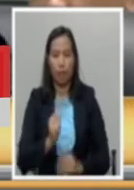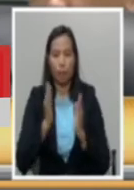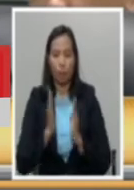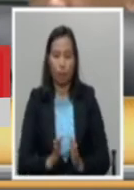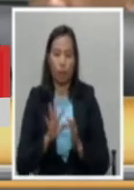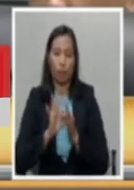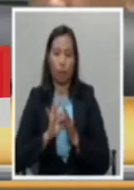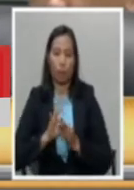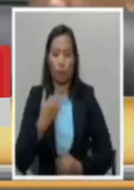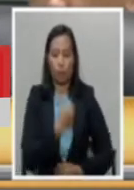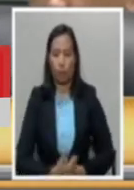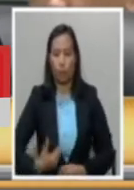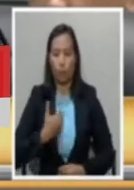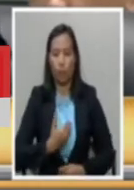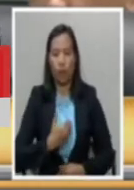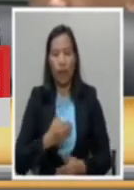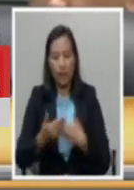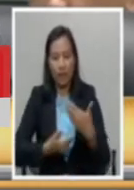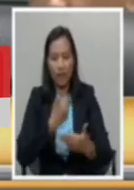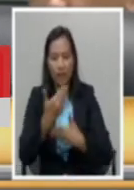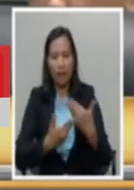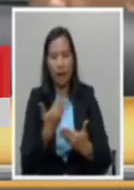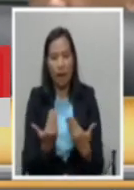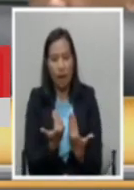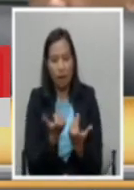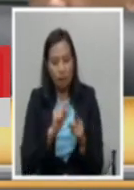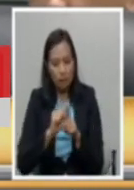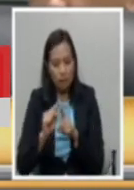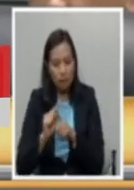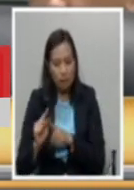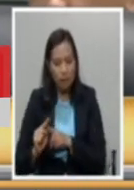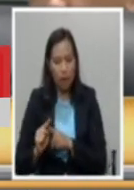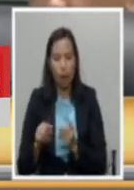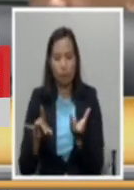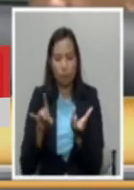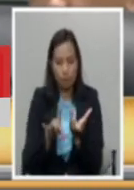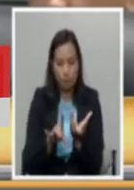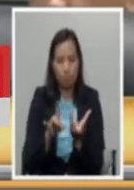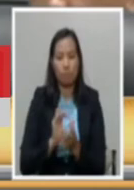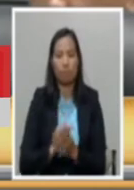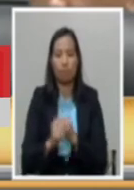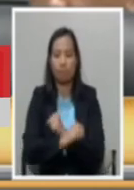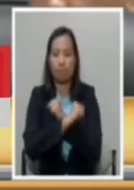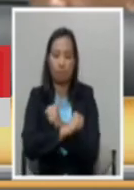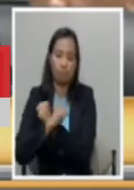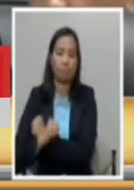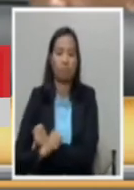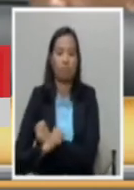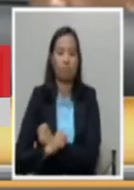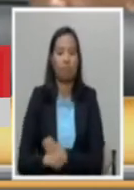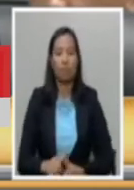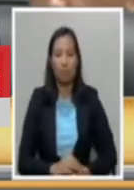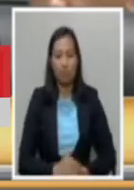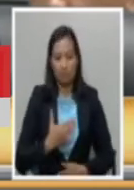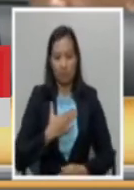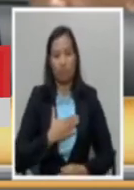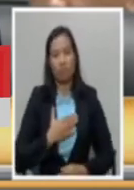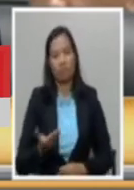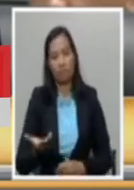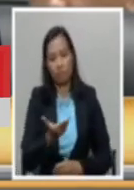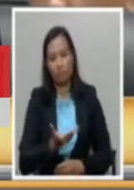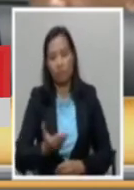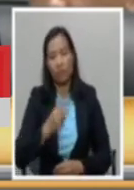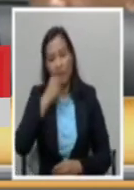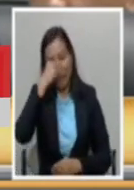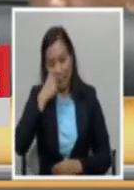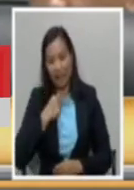ขภาพตลาดสินค้าออร์แกนิกตลาดสินค้าเพื่อการบริโภคสินค้าปลอดภัยเราต้องการให้ประเทศไ